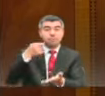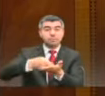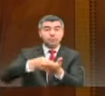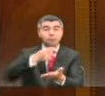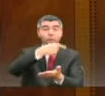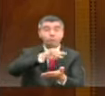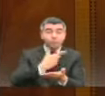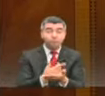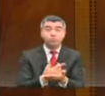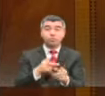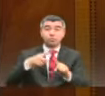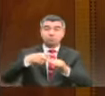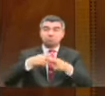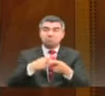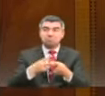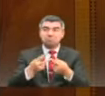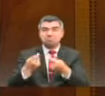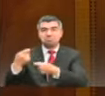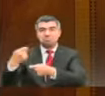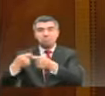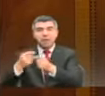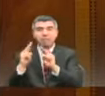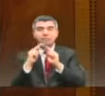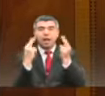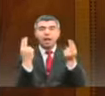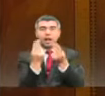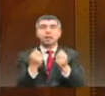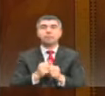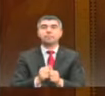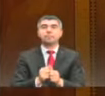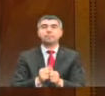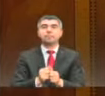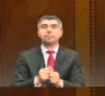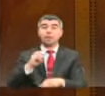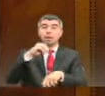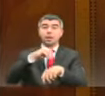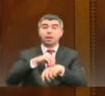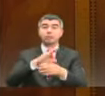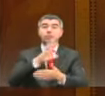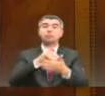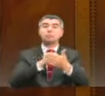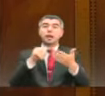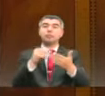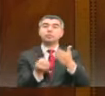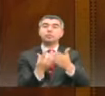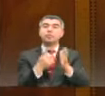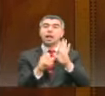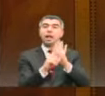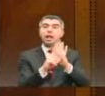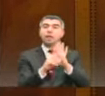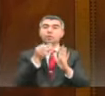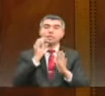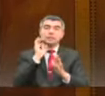الجديدة والصناعات المصدرة الكبرى، اعتماد ميثاق جديد للاستثمار والحرص على